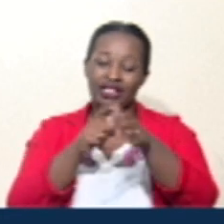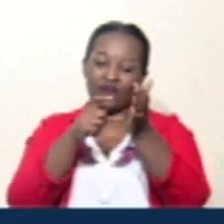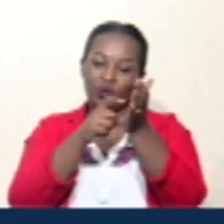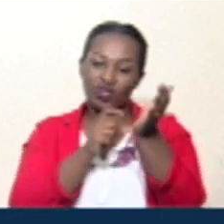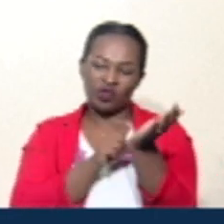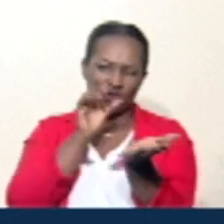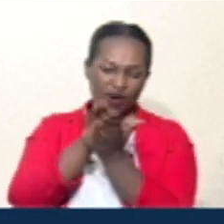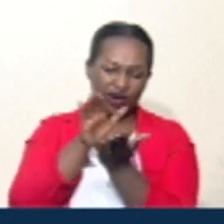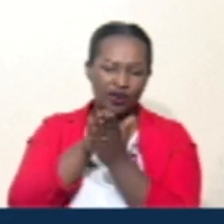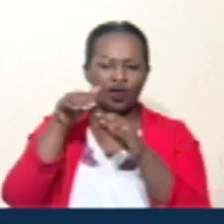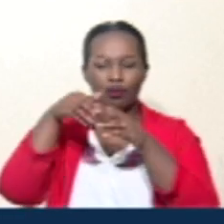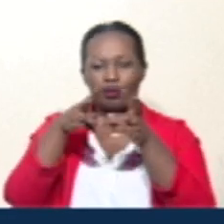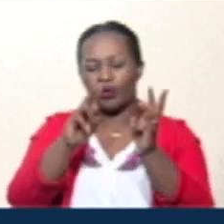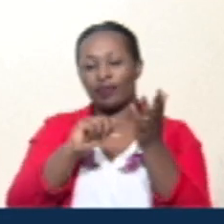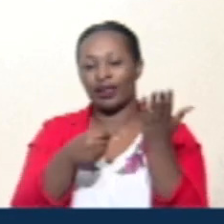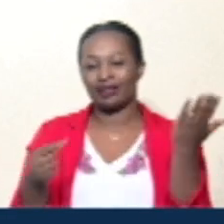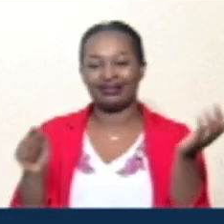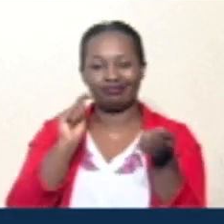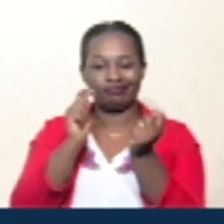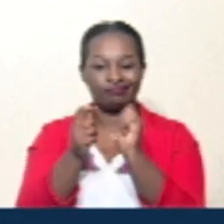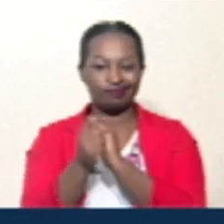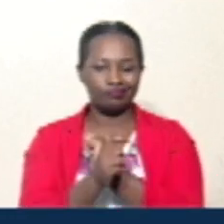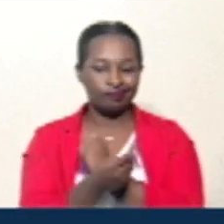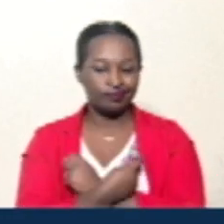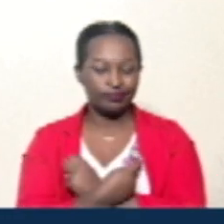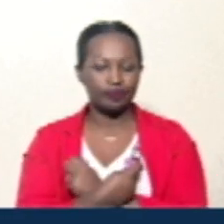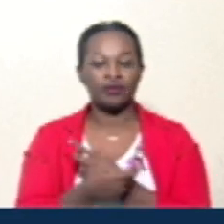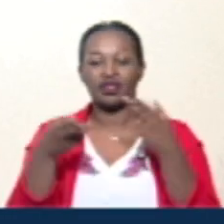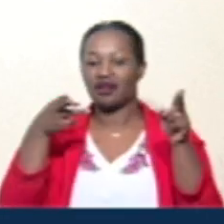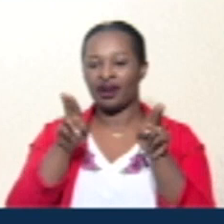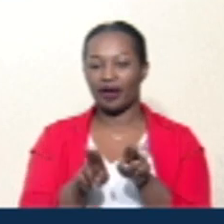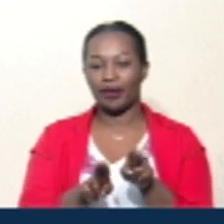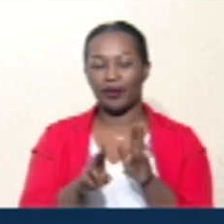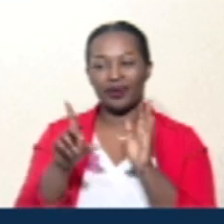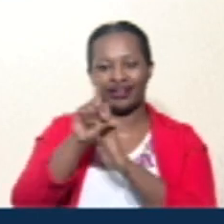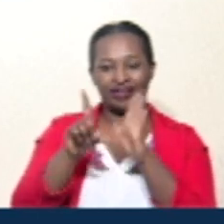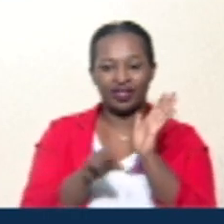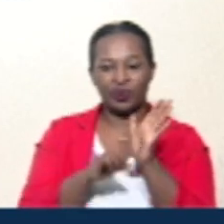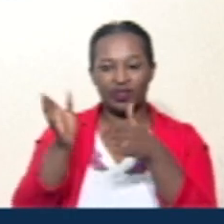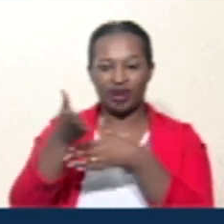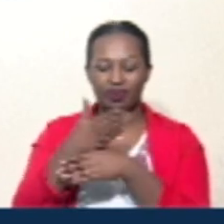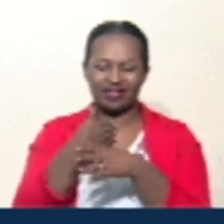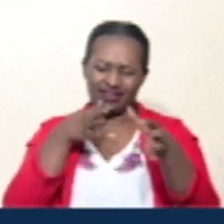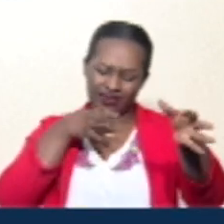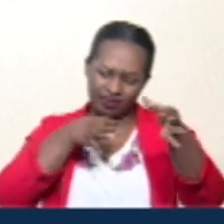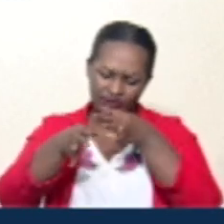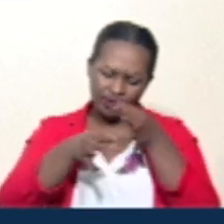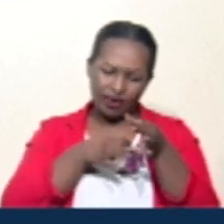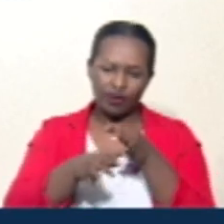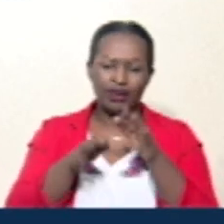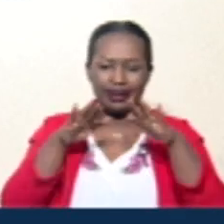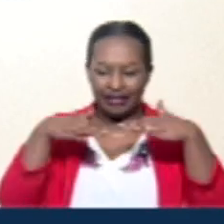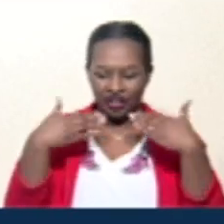buryo bw'ikoranabuhanga kigenda gihindagurika, hakaba habaho ndetse n'iteka rya minisitiri risobanura uburyo